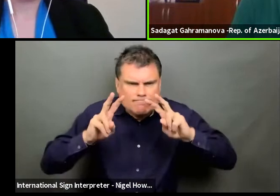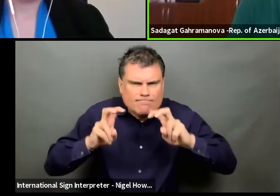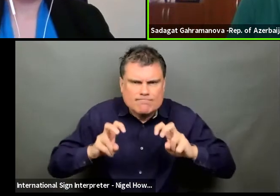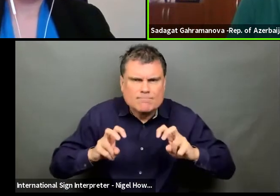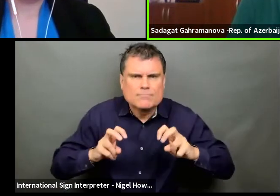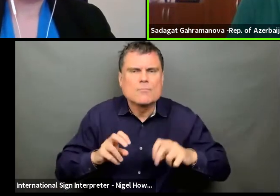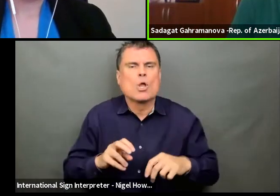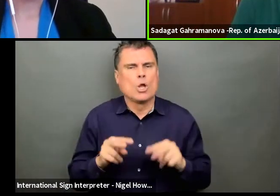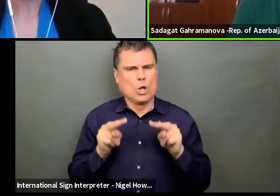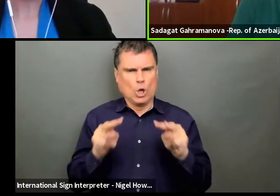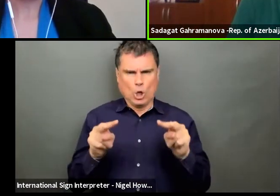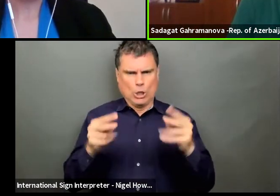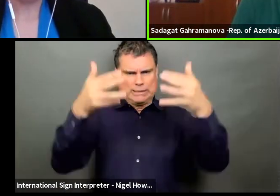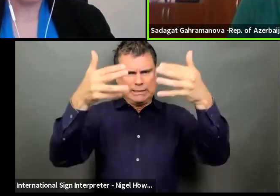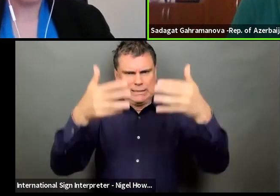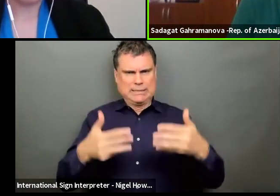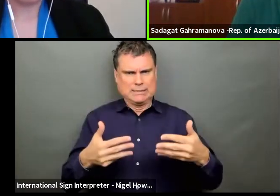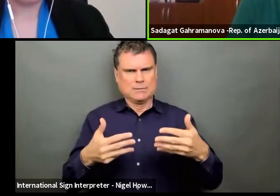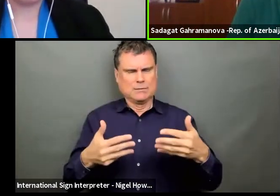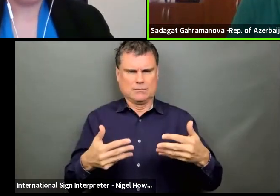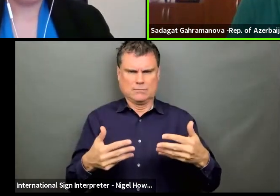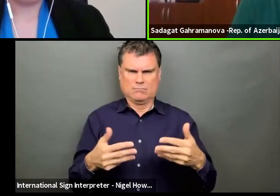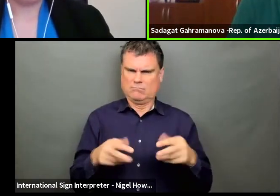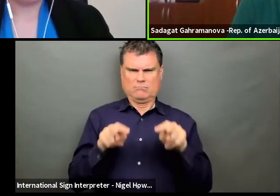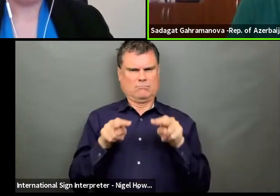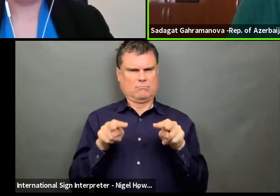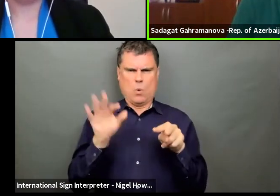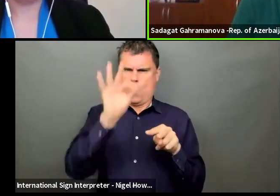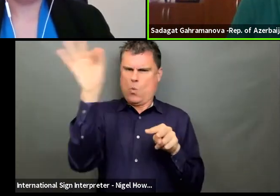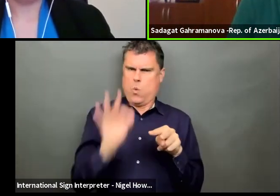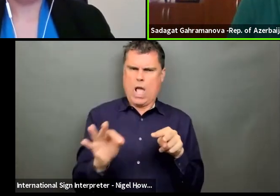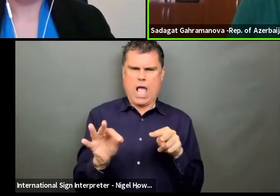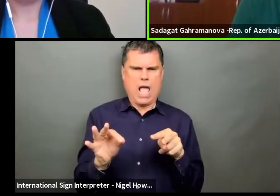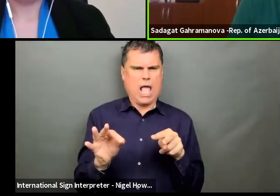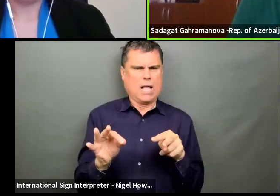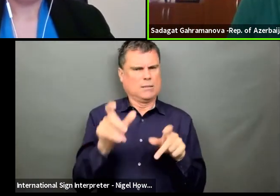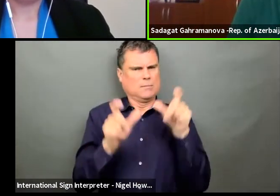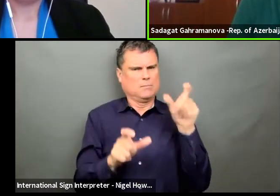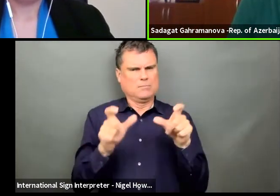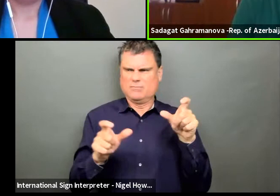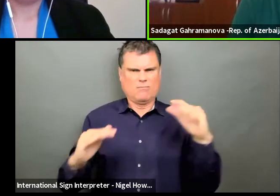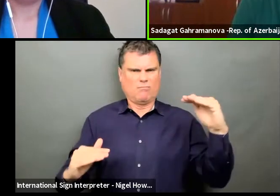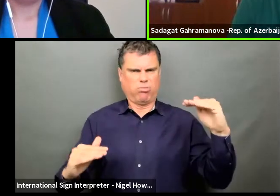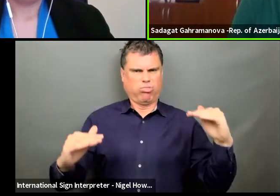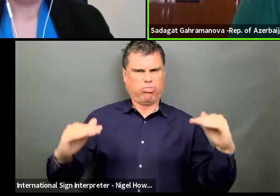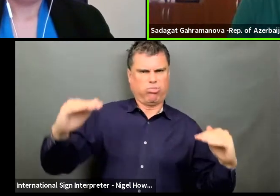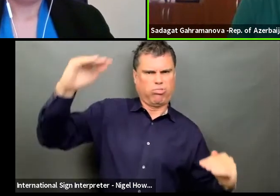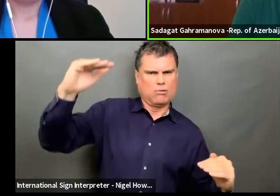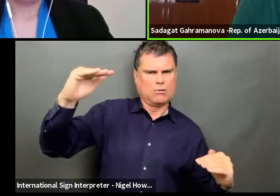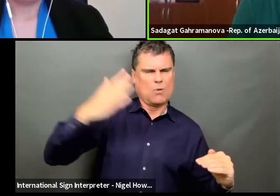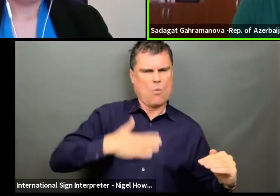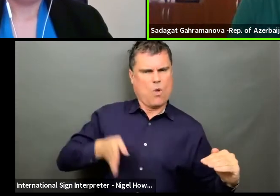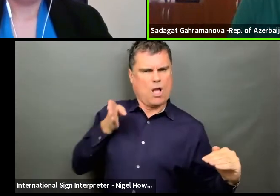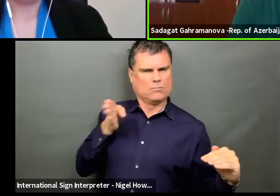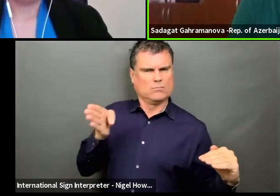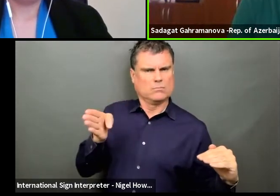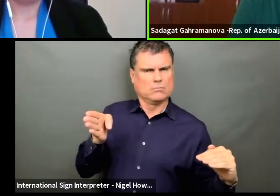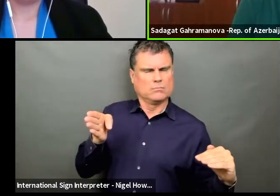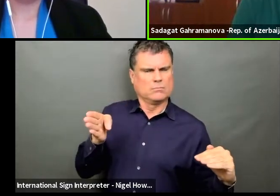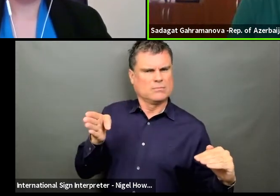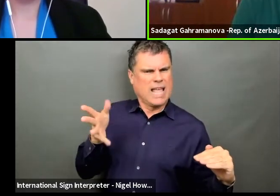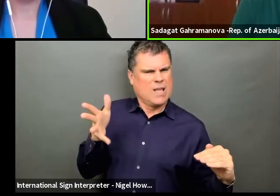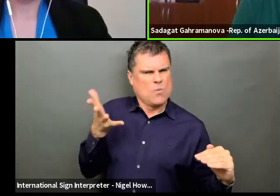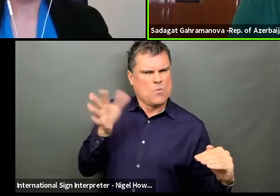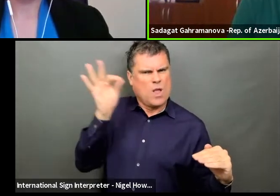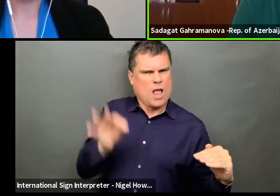соответствующие программы и мероприятия. Решением Кабинета министров от 24